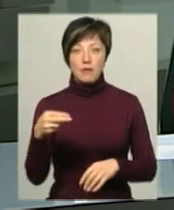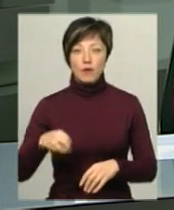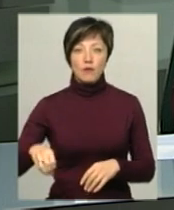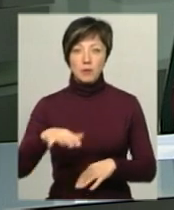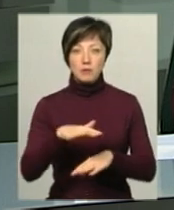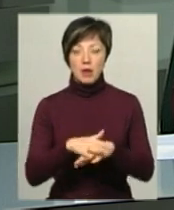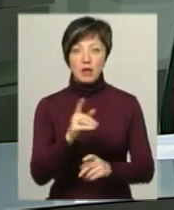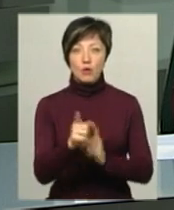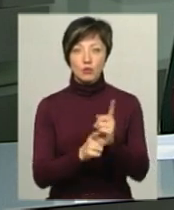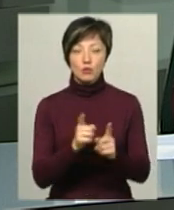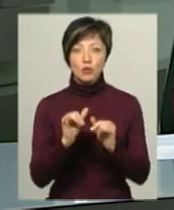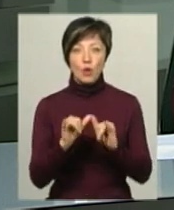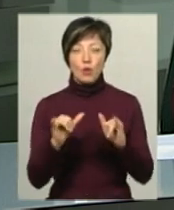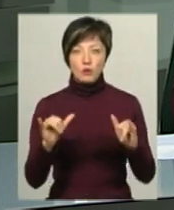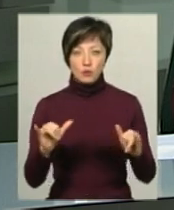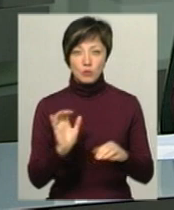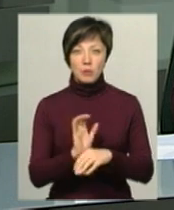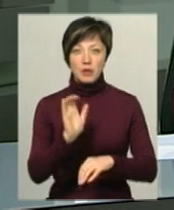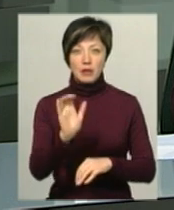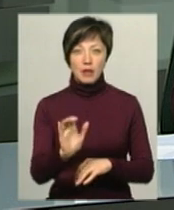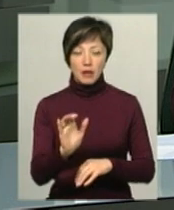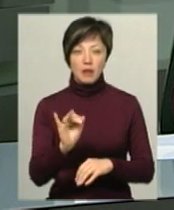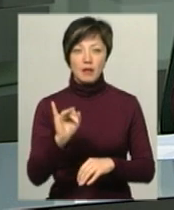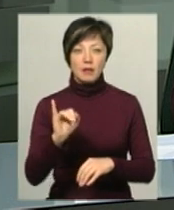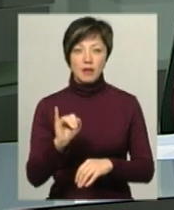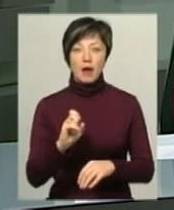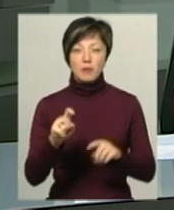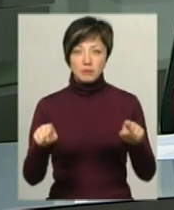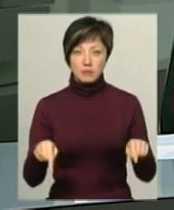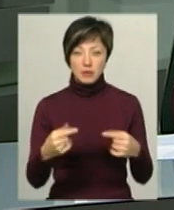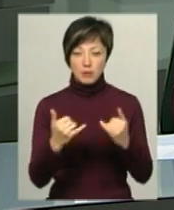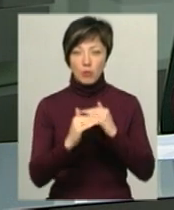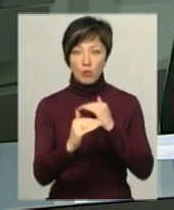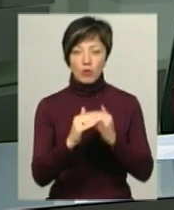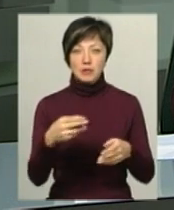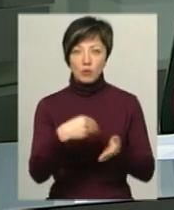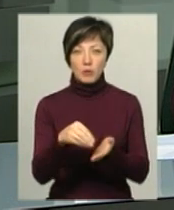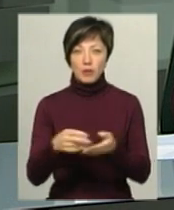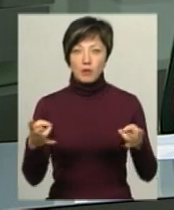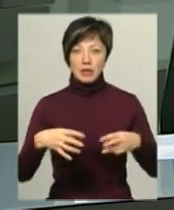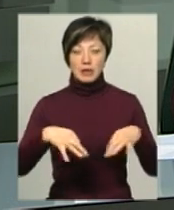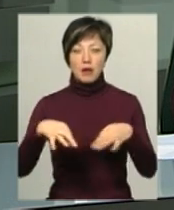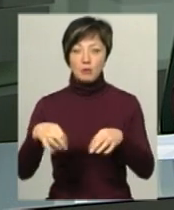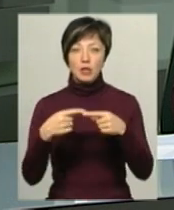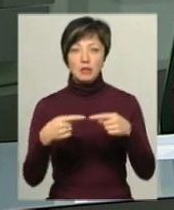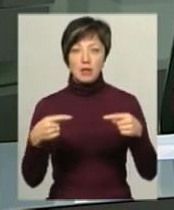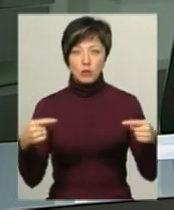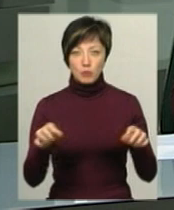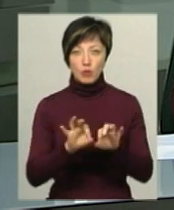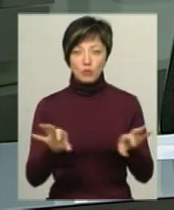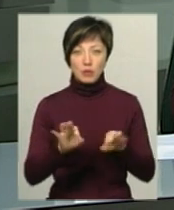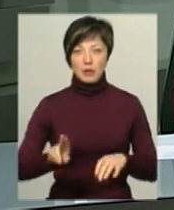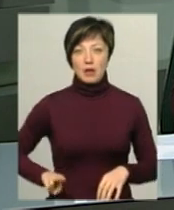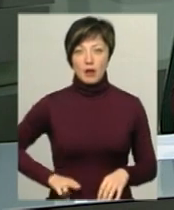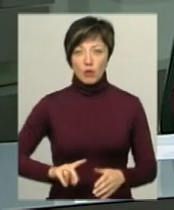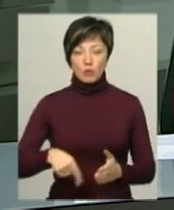банку реконструкції та розвитку піде на рекультивацію діючого полігону та закупівлі необхідних транспортних засобів, розповідає